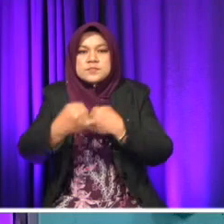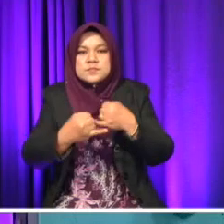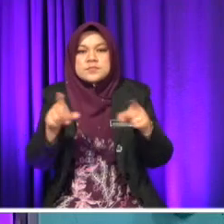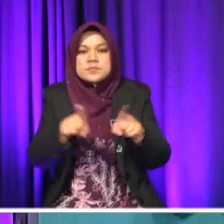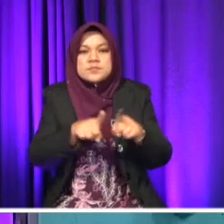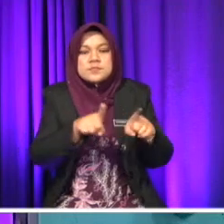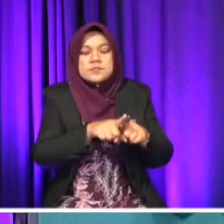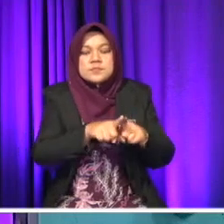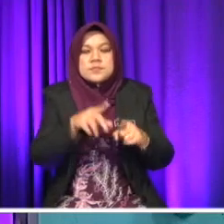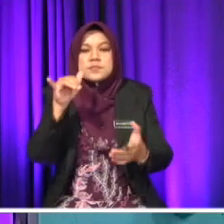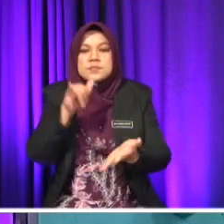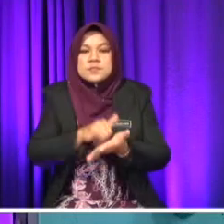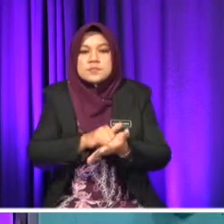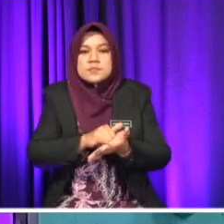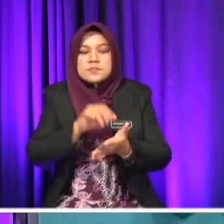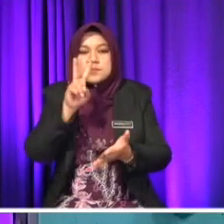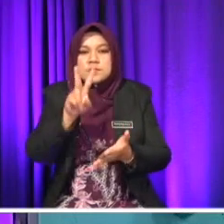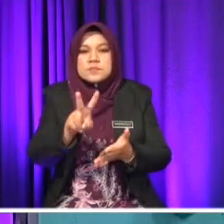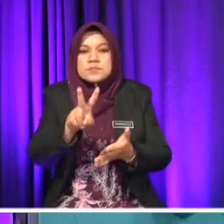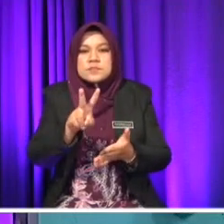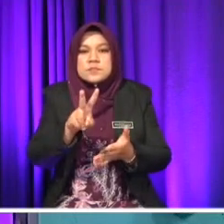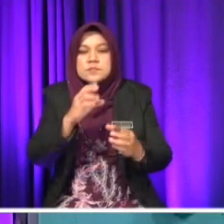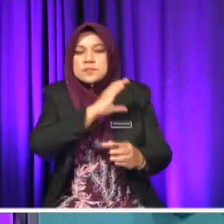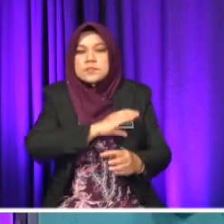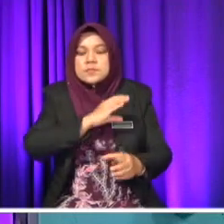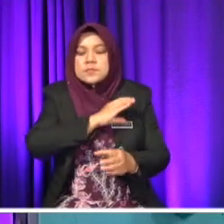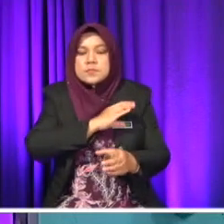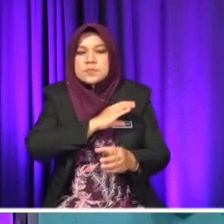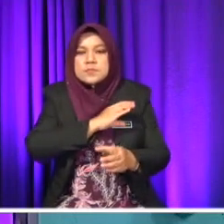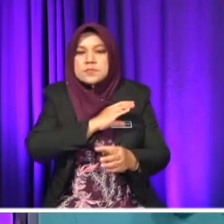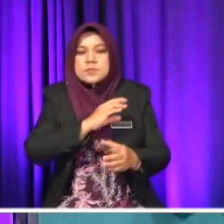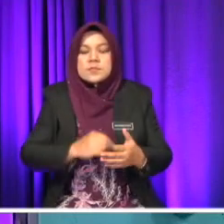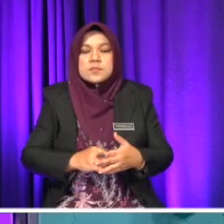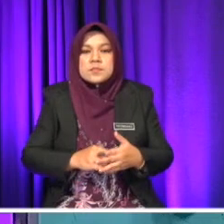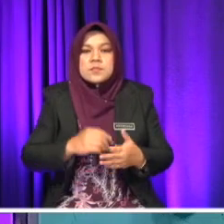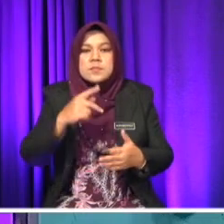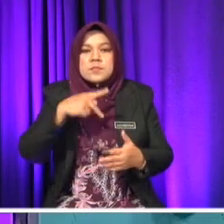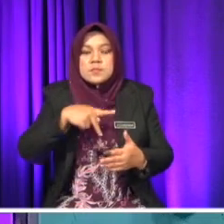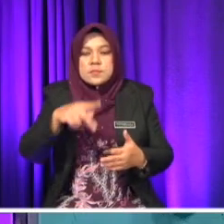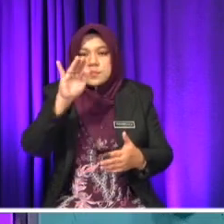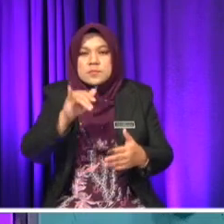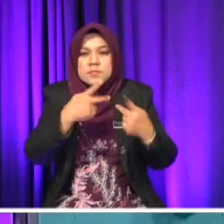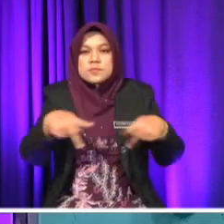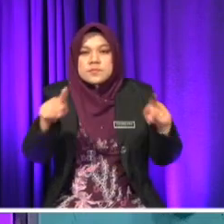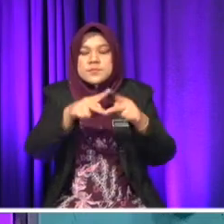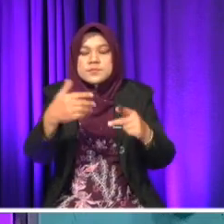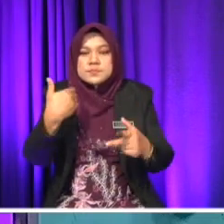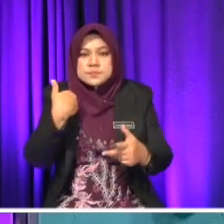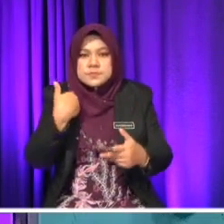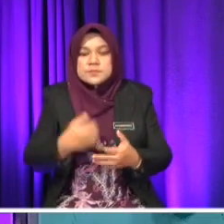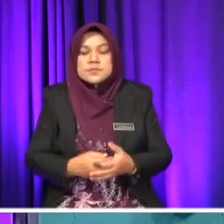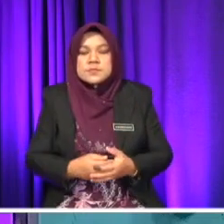jadi itu dua dua ciri lah potensi yang perlu ada dalam kalangan pemimpin beliau jadi